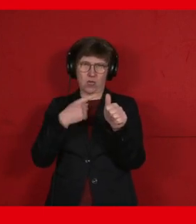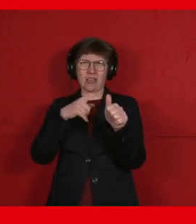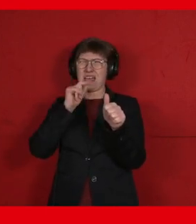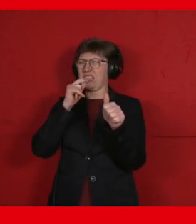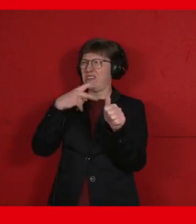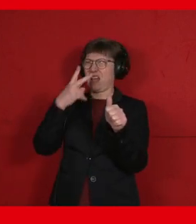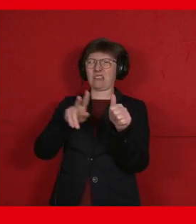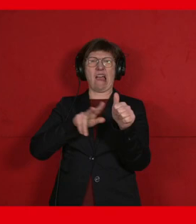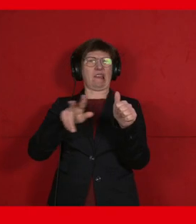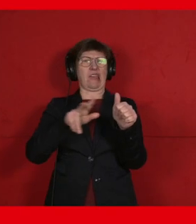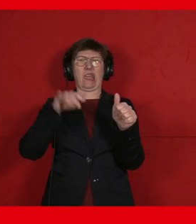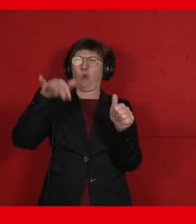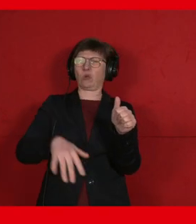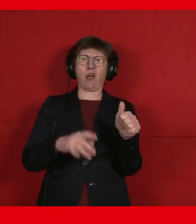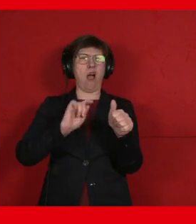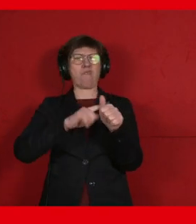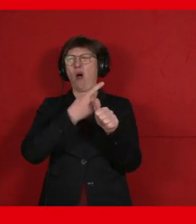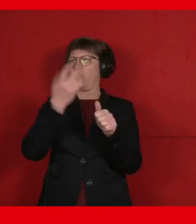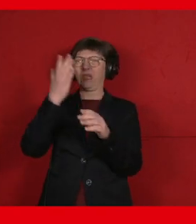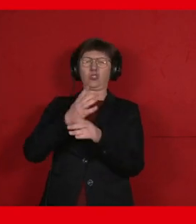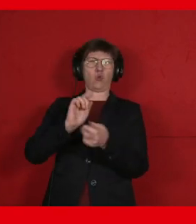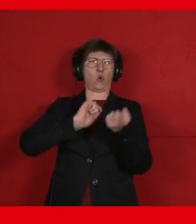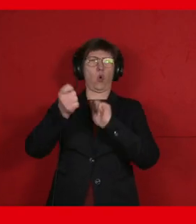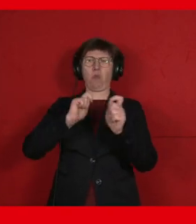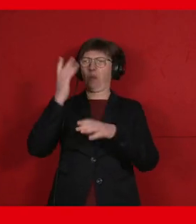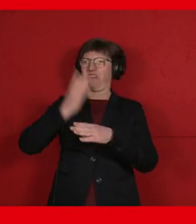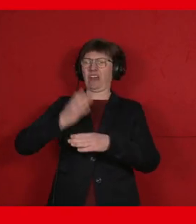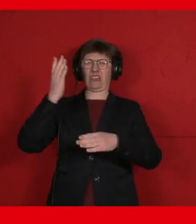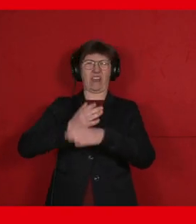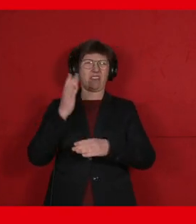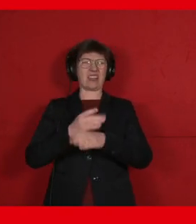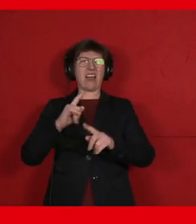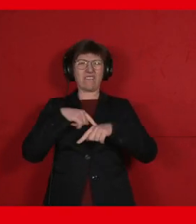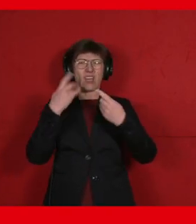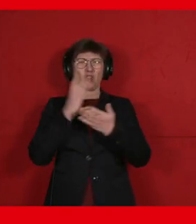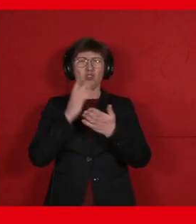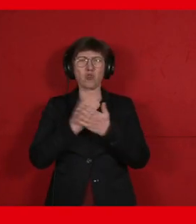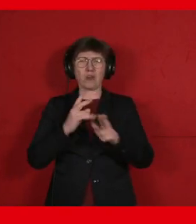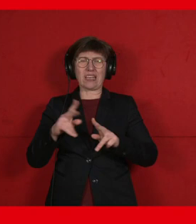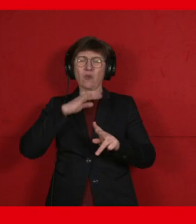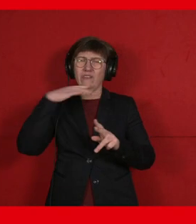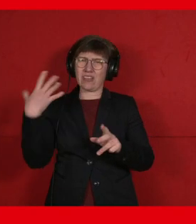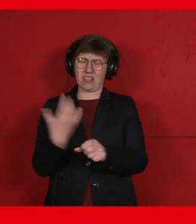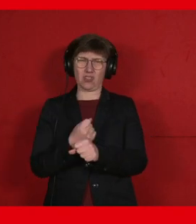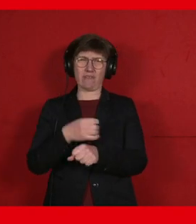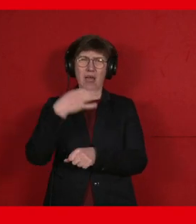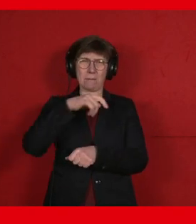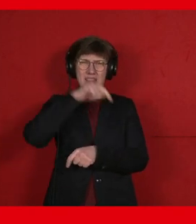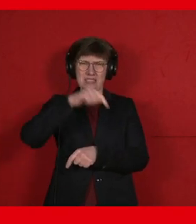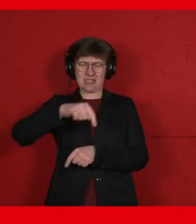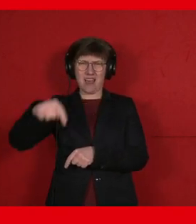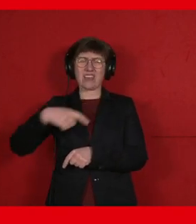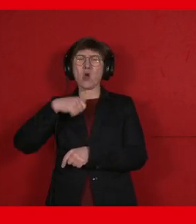Twitter dann lese, ihr regiert doch, warum ist denn das nicht schon alles anders? Wie viel wir in dieser Regierung erreicht haben mit den Ministerinnen und